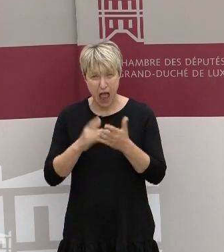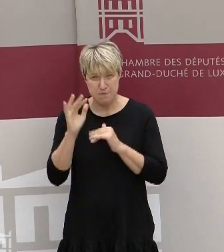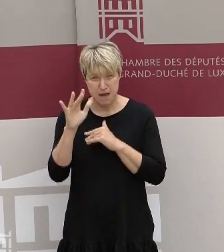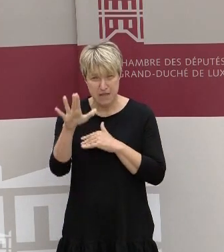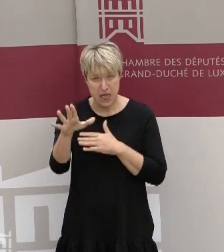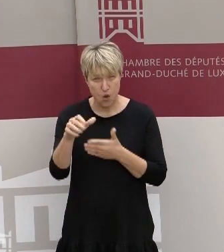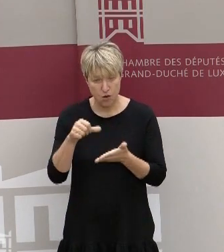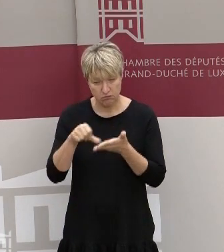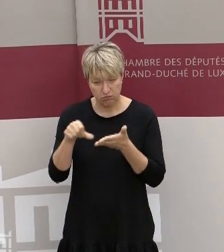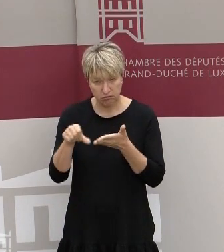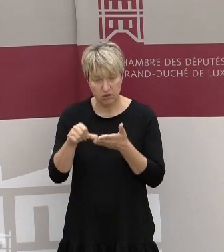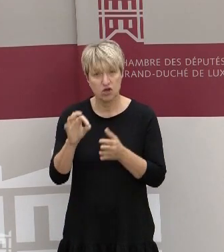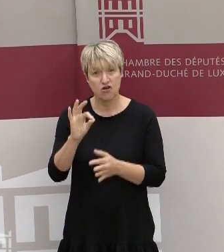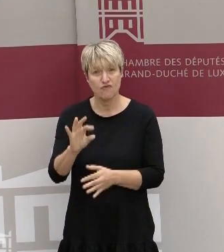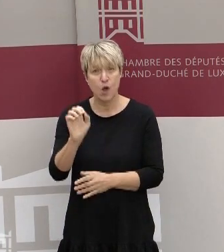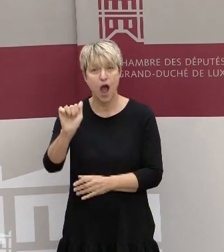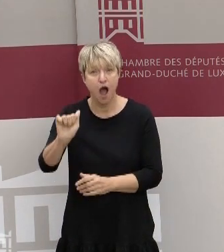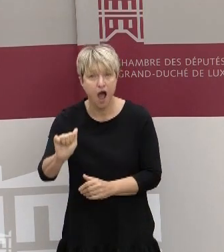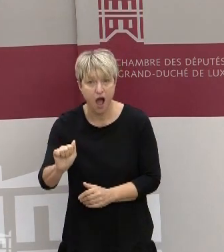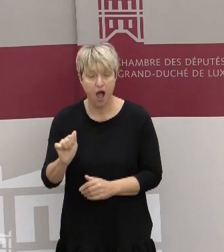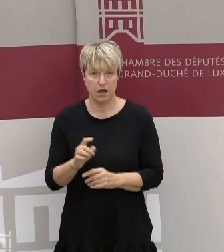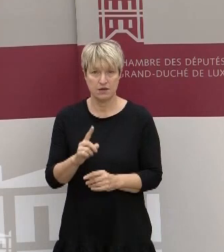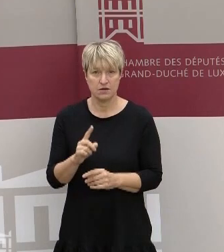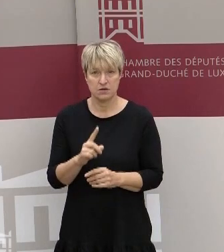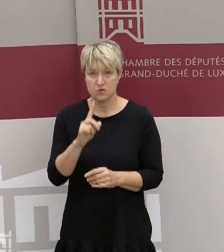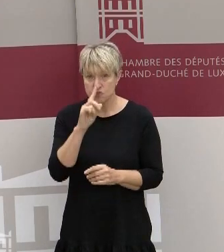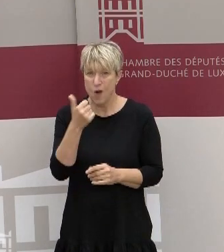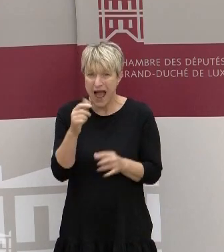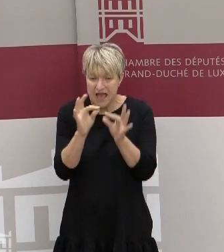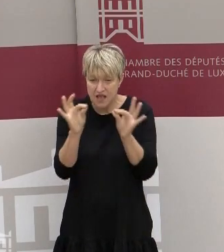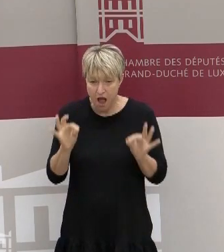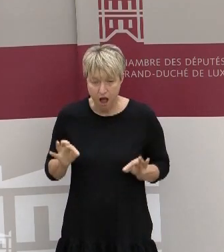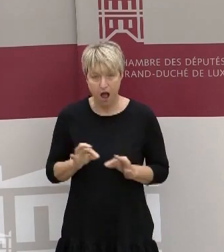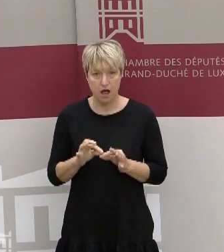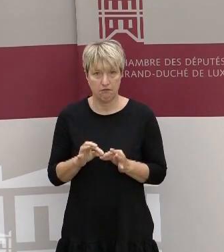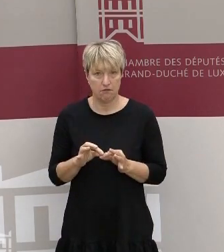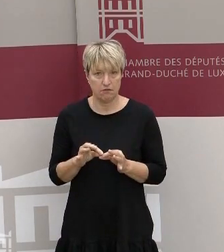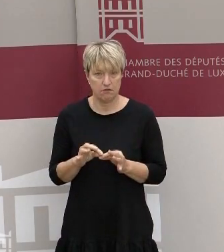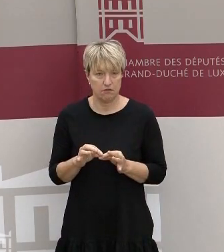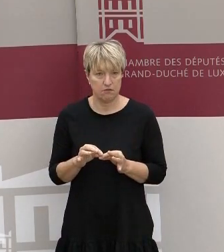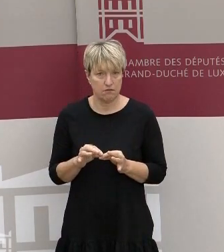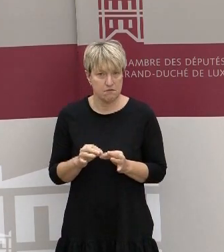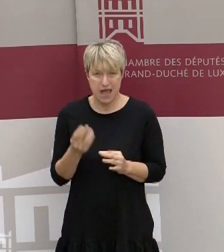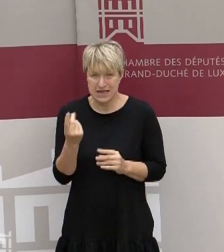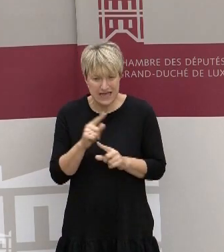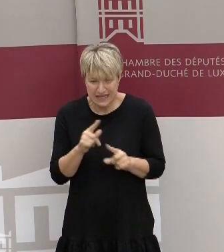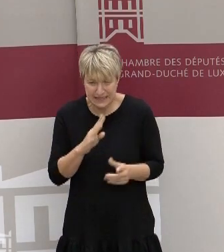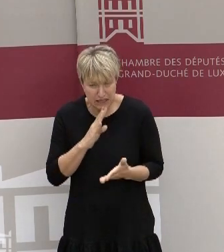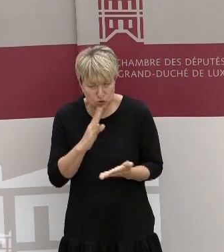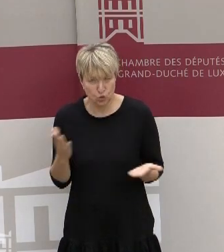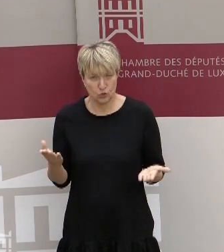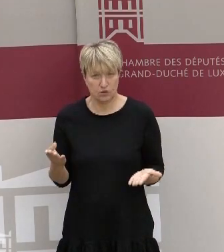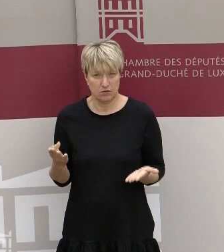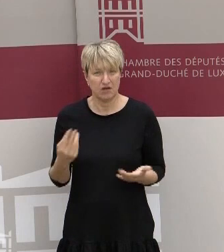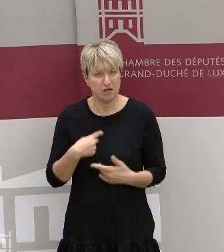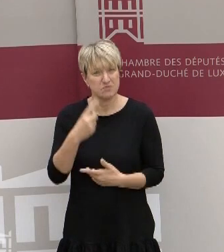Jahre. So macht das auch noch Talschen, da sind 80 Jahre. Wir wissen alle gut, was die Zitate sind, die an der PAG vorgesehen sind.